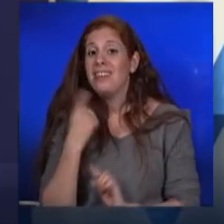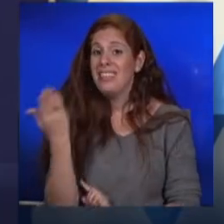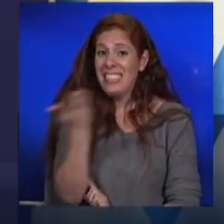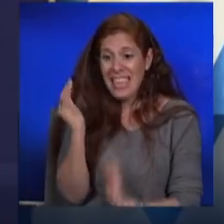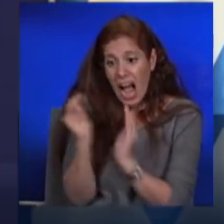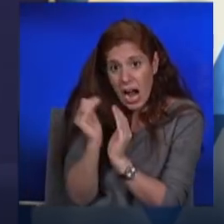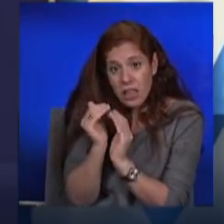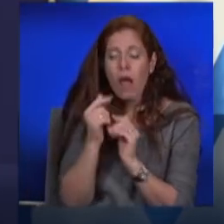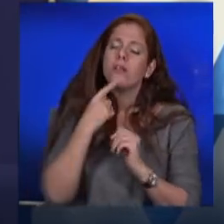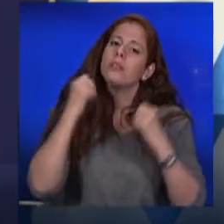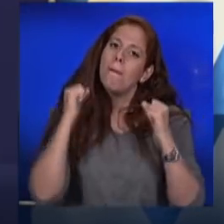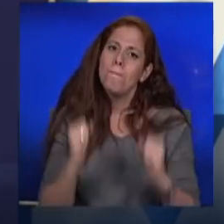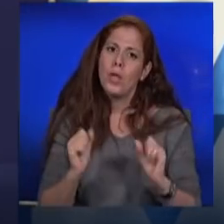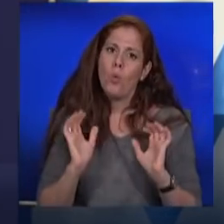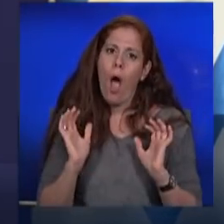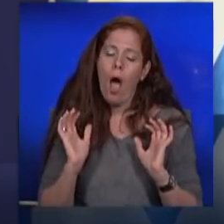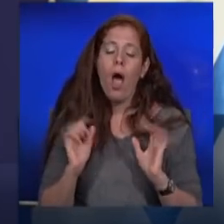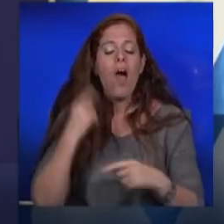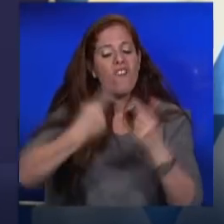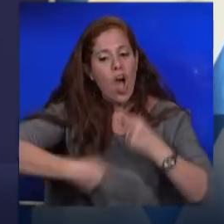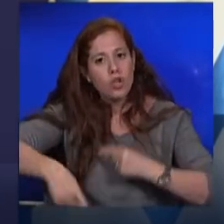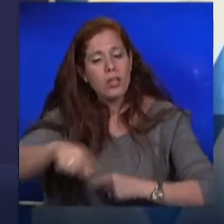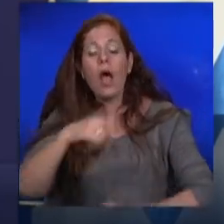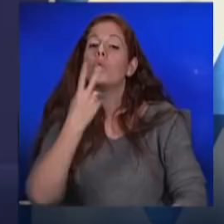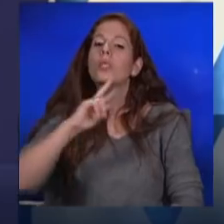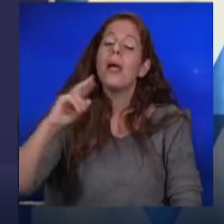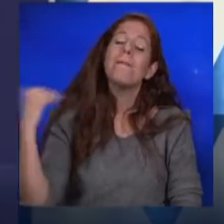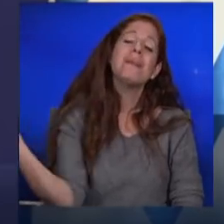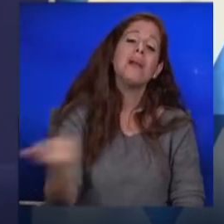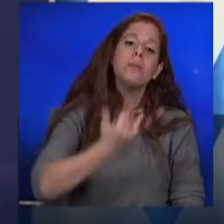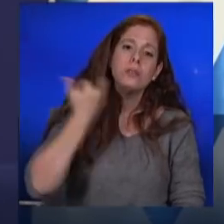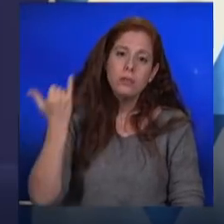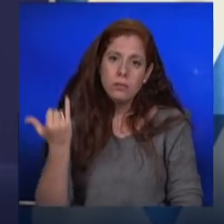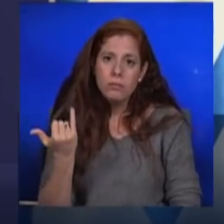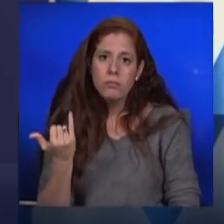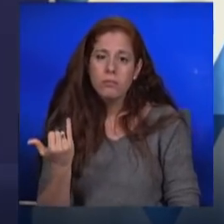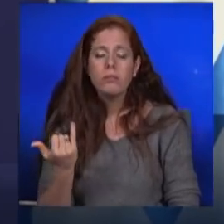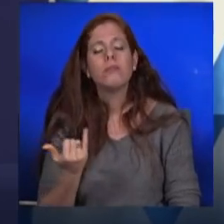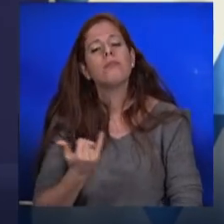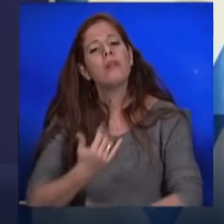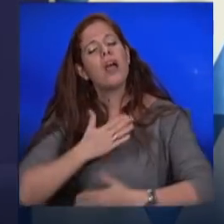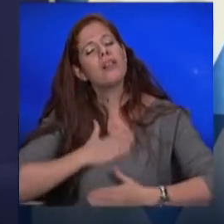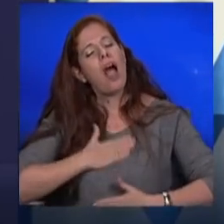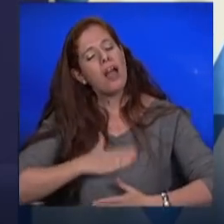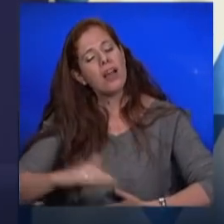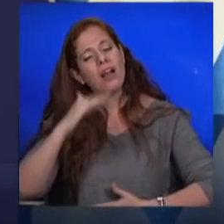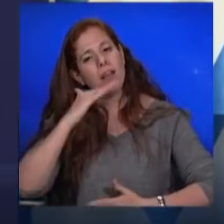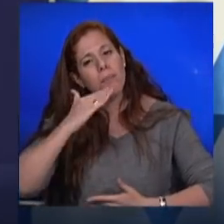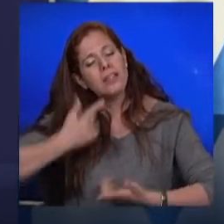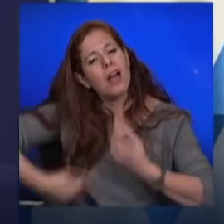בטוח. והשנה, יותר מתמיד, נאמץ את חגיגת הפסח של אבותינו הקדומים